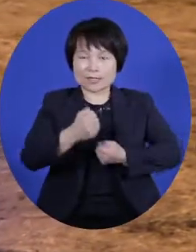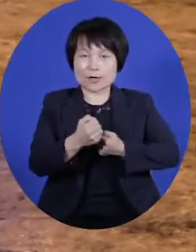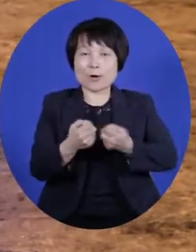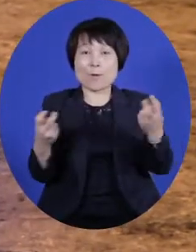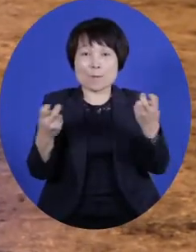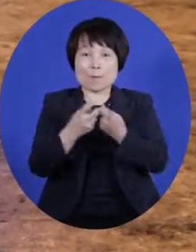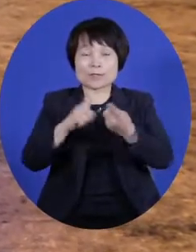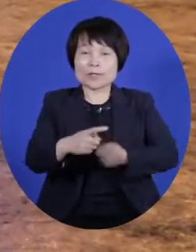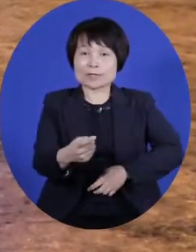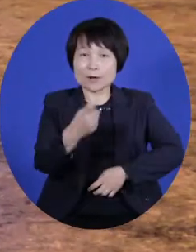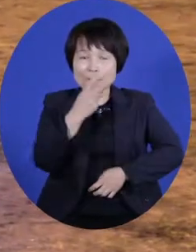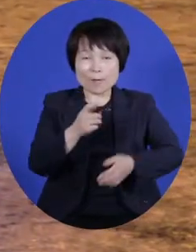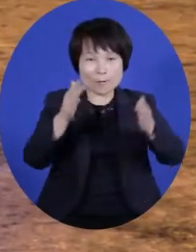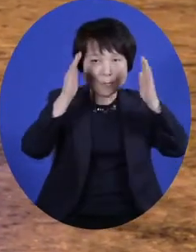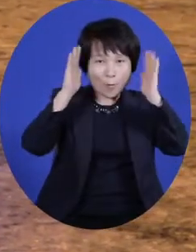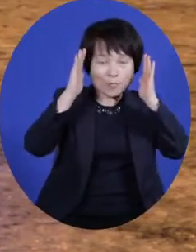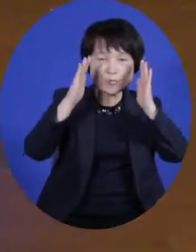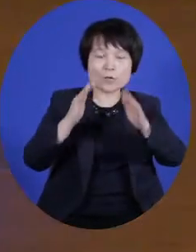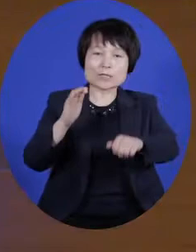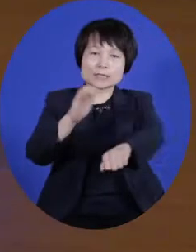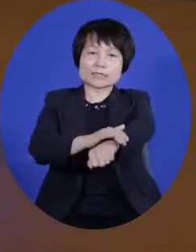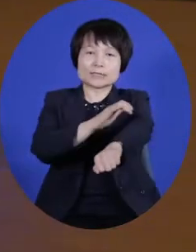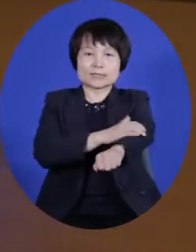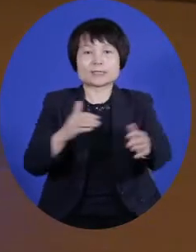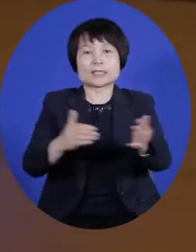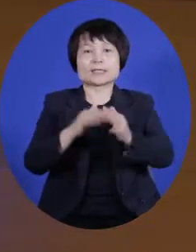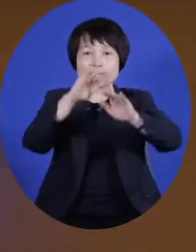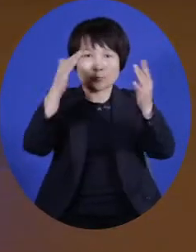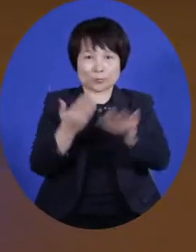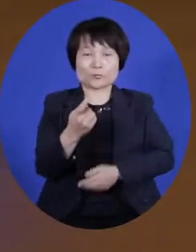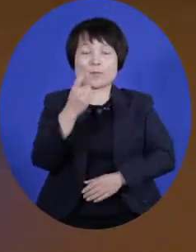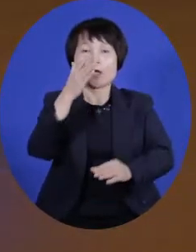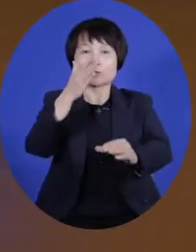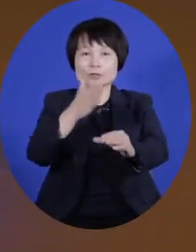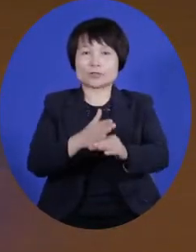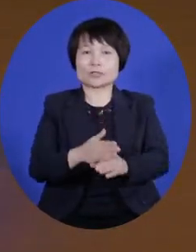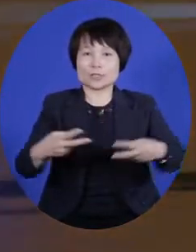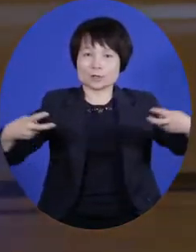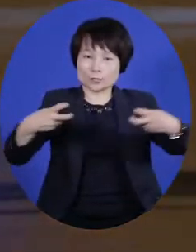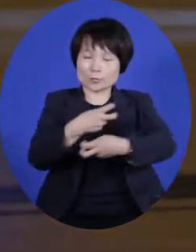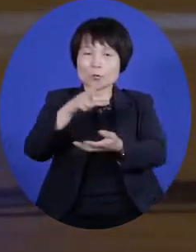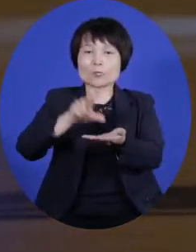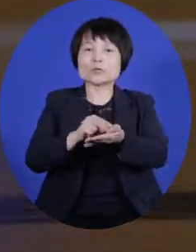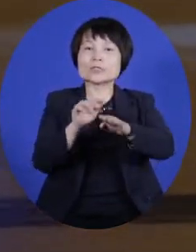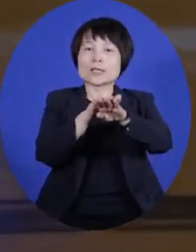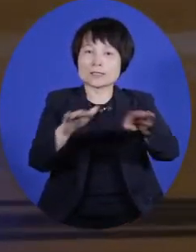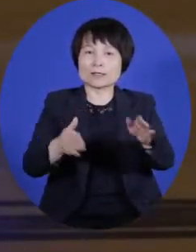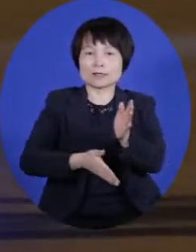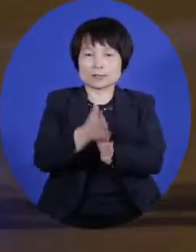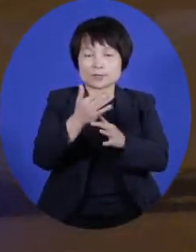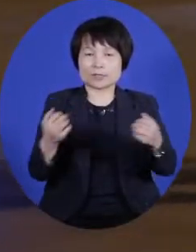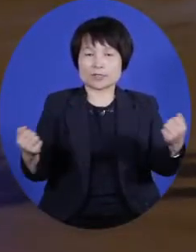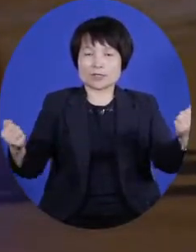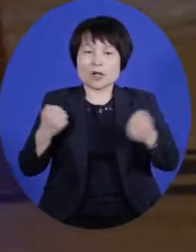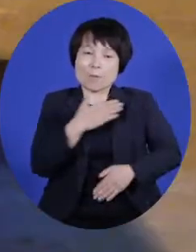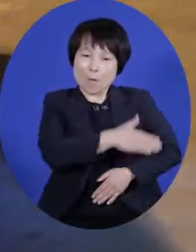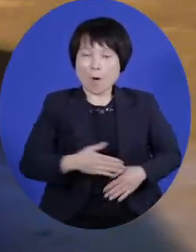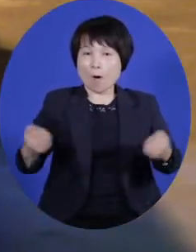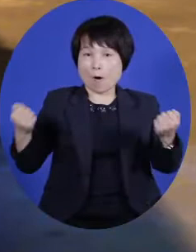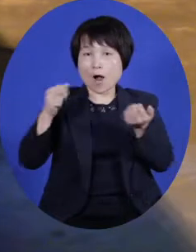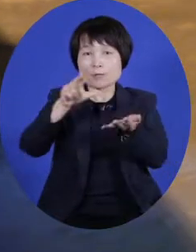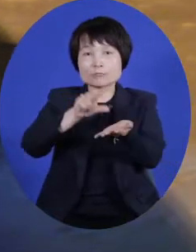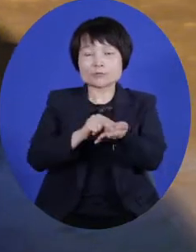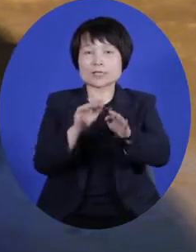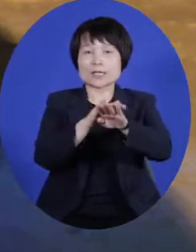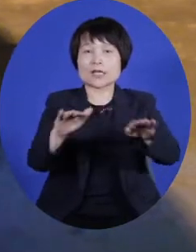실습까지 체계적인 과정으로 진행됩니다. 광주시는 도시의 교통문제 해소와 시민들의 건강 증진을 위해 자전거 타기